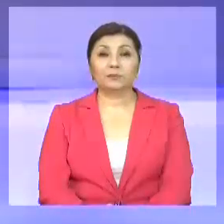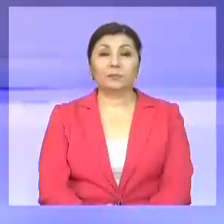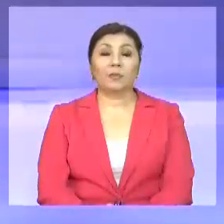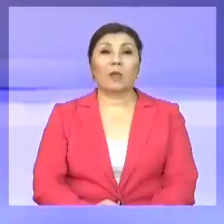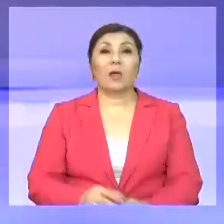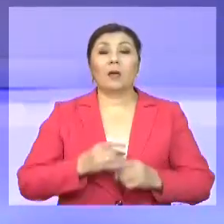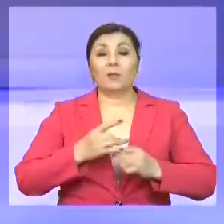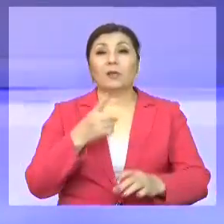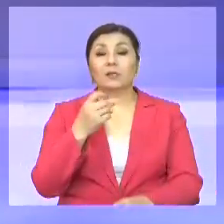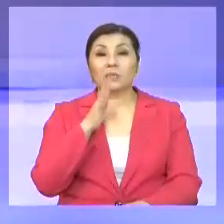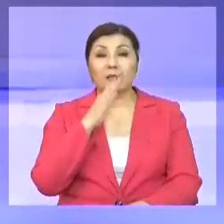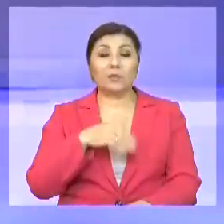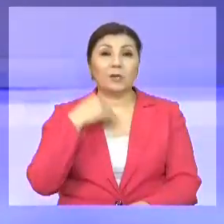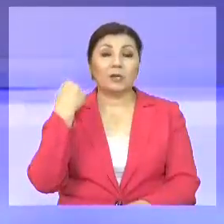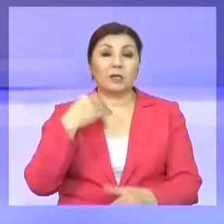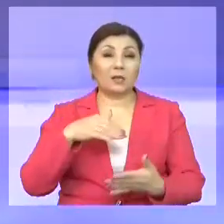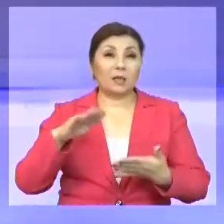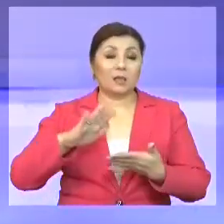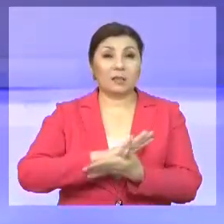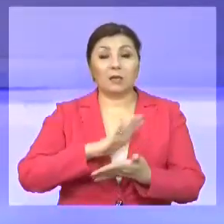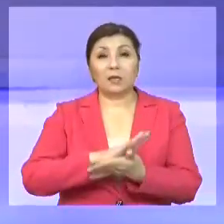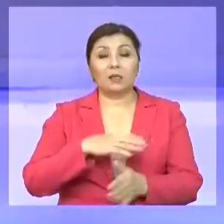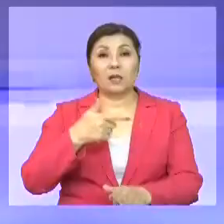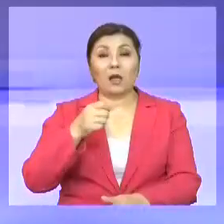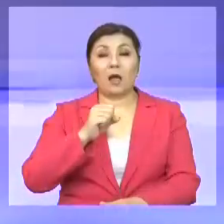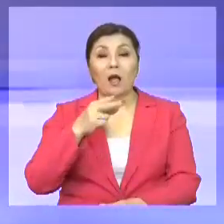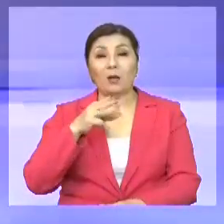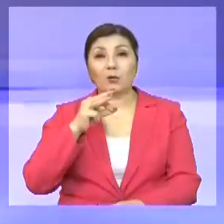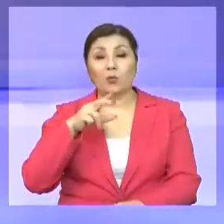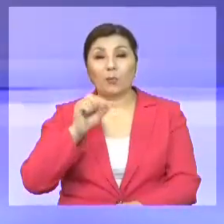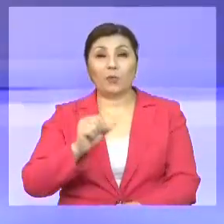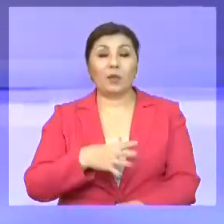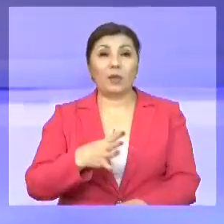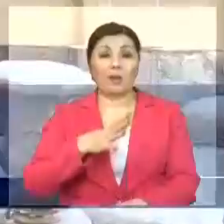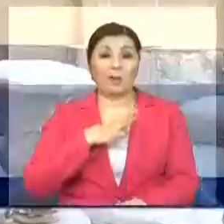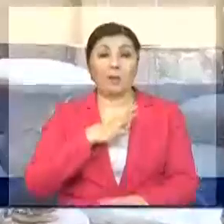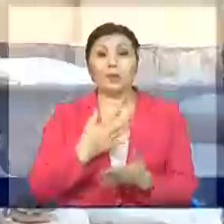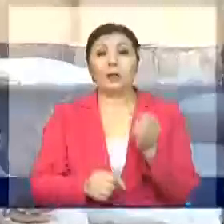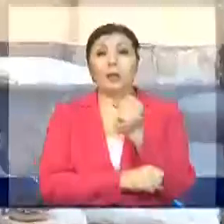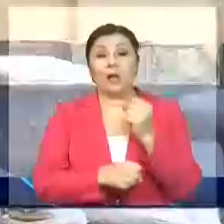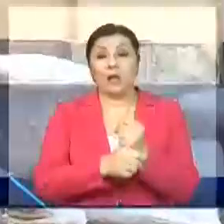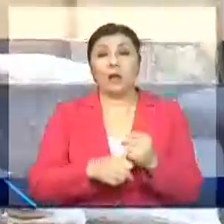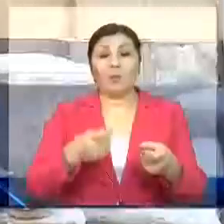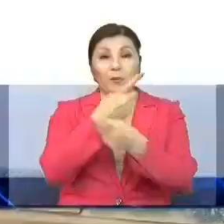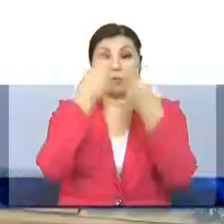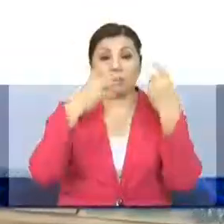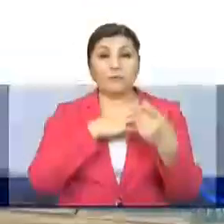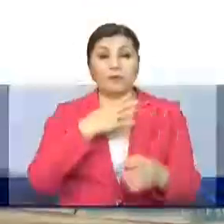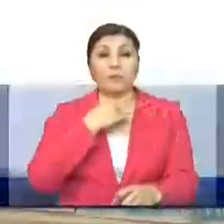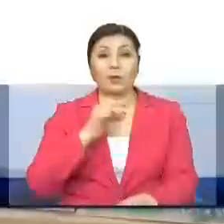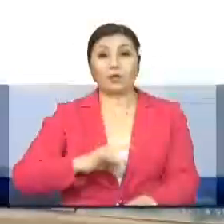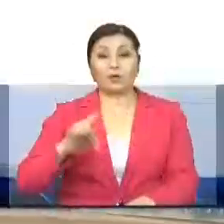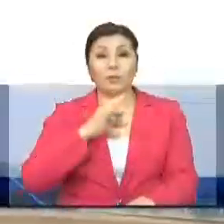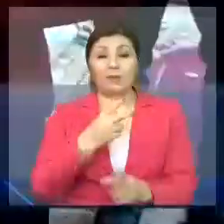В рамках празднования столетия газеты «Актобе» представители ТО «Актобе Медиа» посетили Мартукский район. Сотрудники компании побывали в райцентре и двух